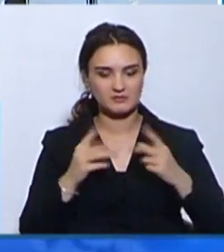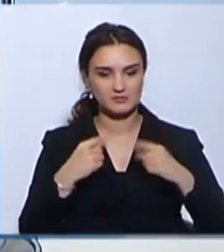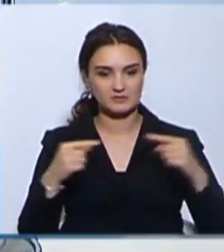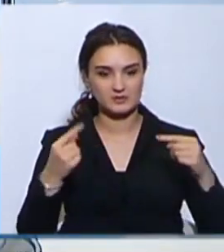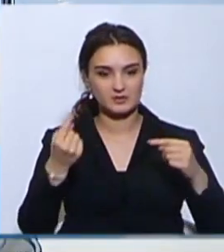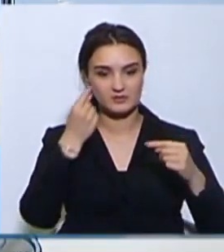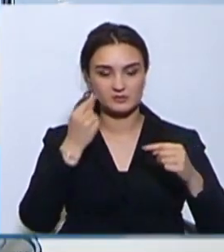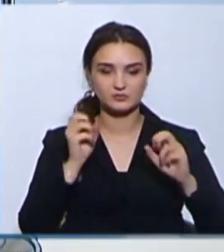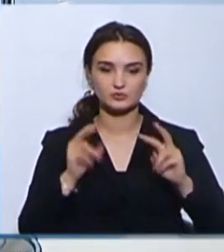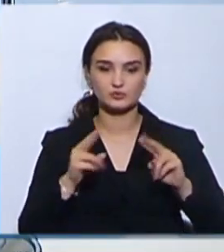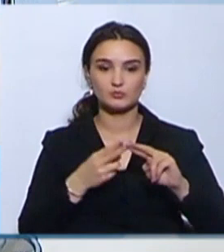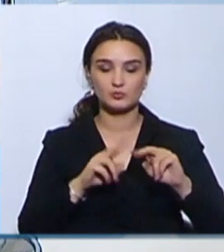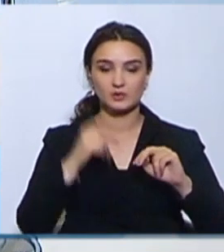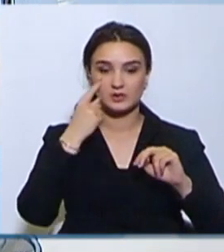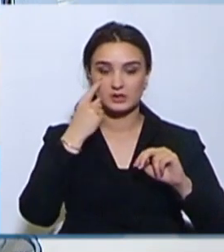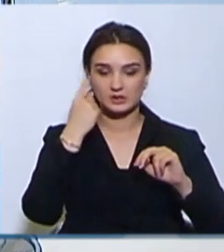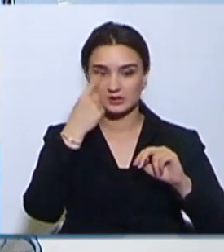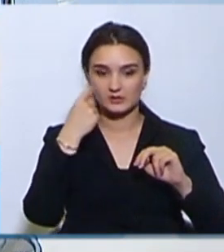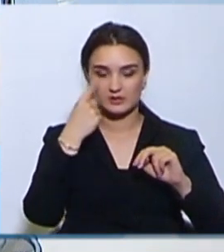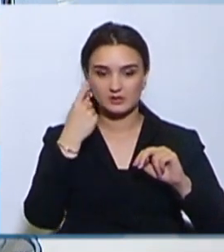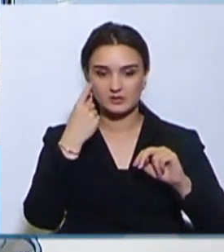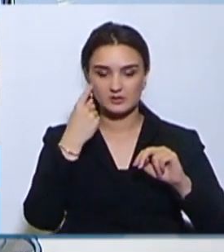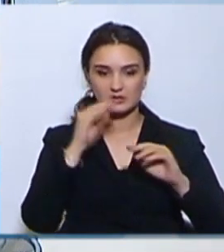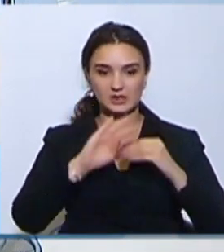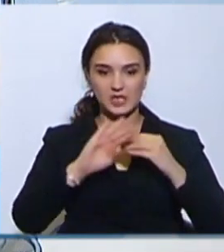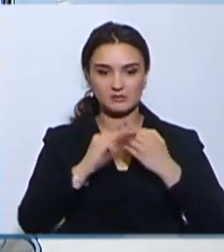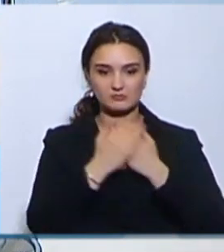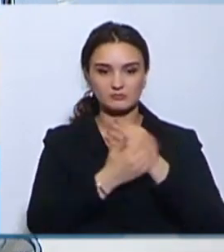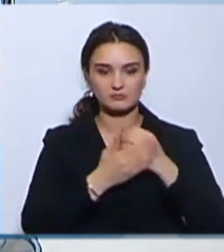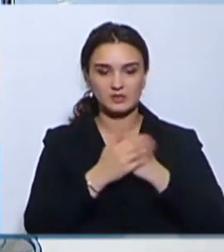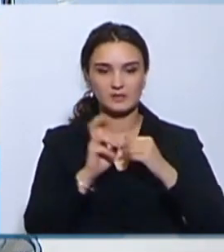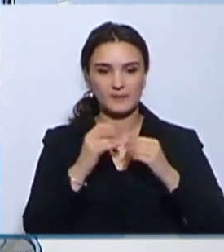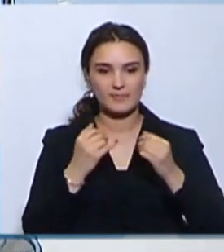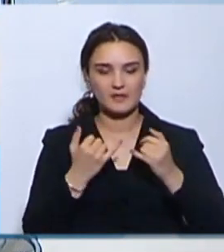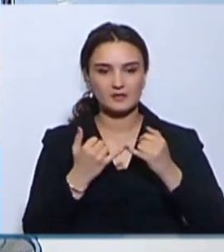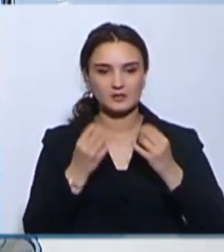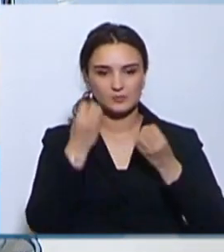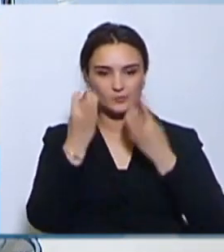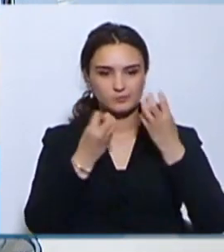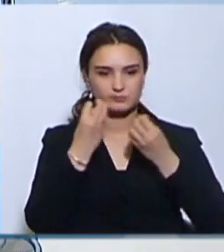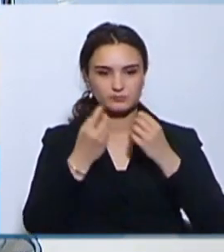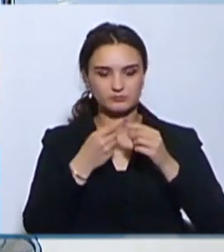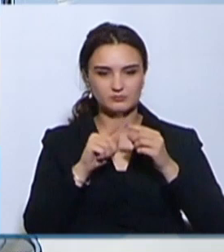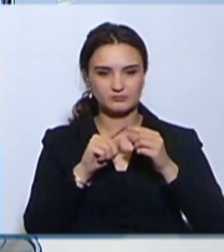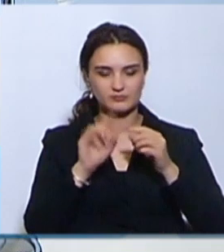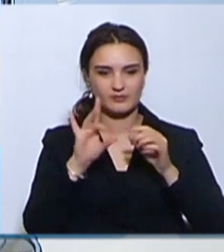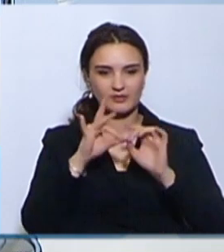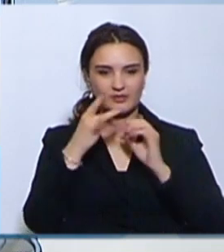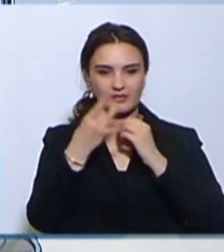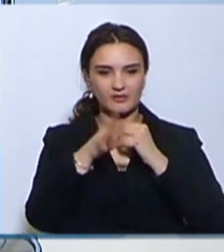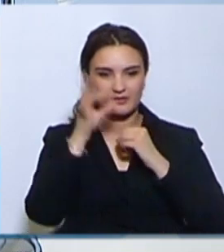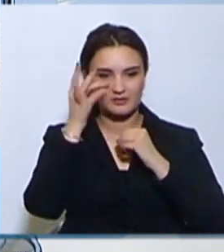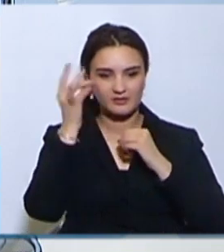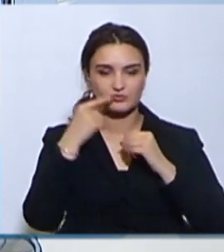ხარისხის. რაც შეეხება თვალს, თვალის გარეთა გარსის, ანუ კონიუნქტივის ანთების შემთხვევაში ნიშნები არის